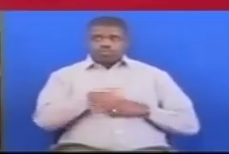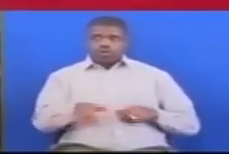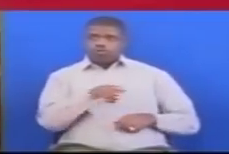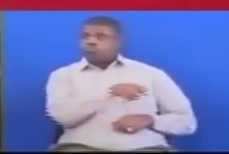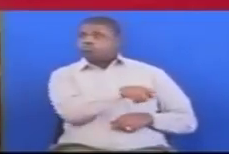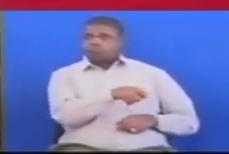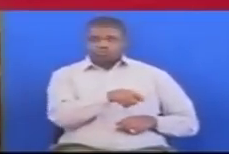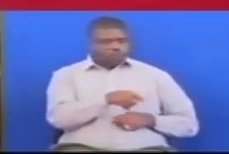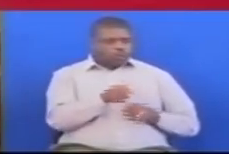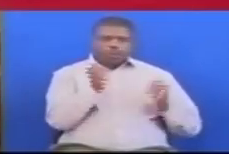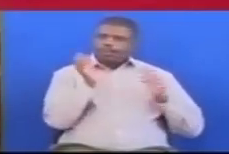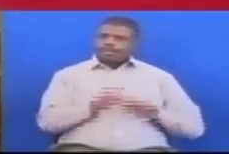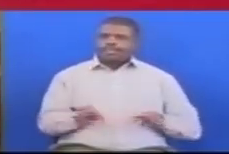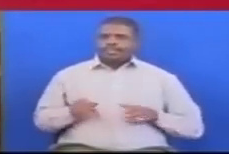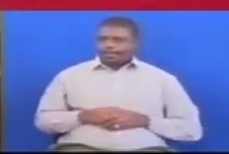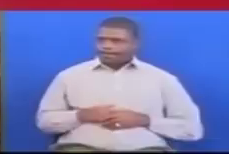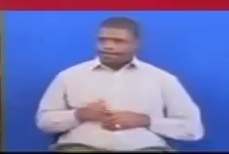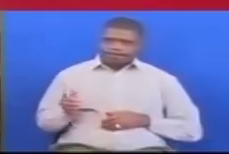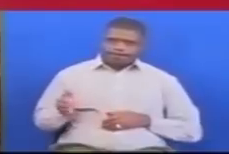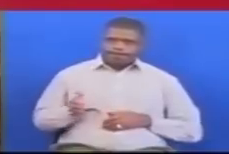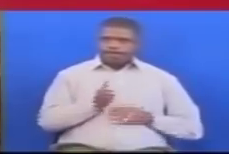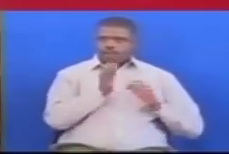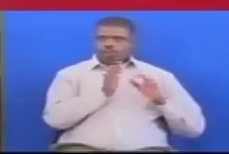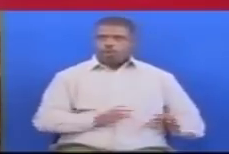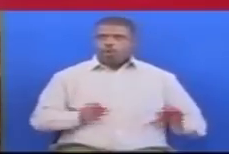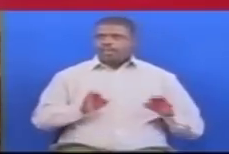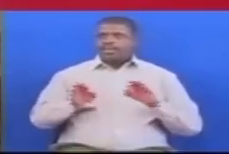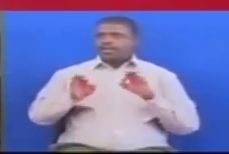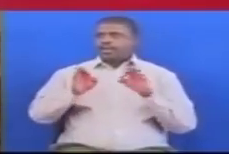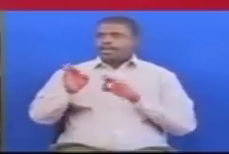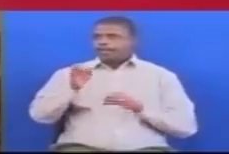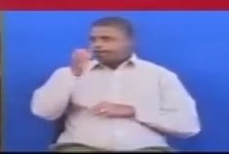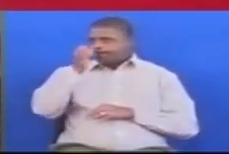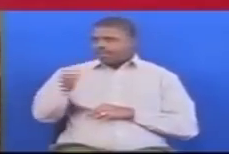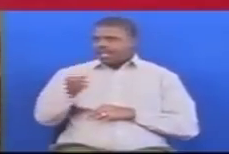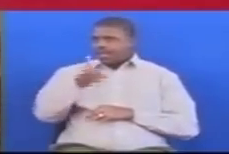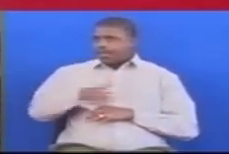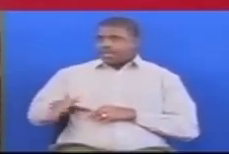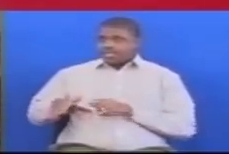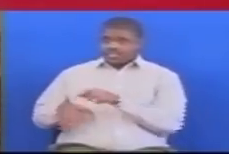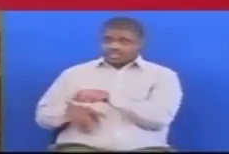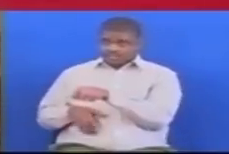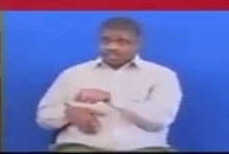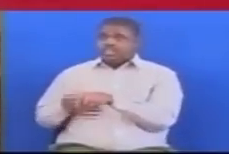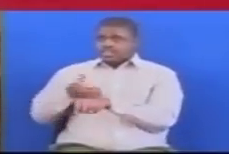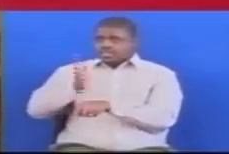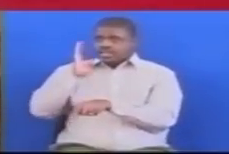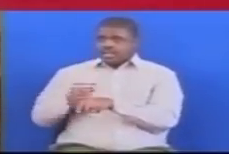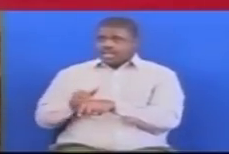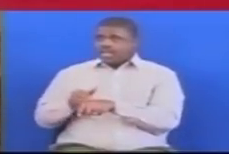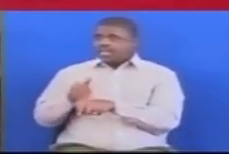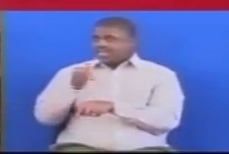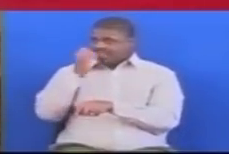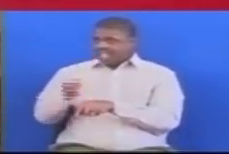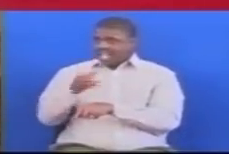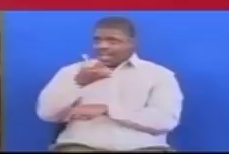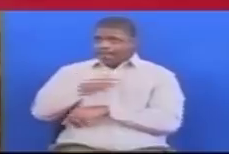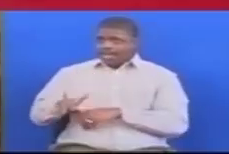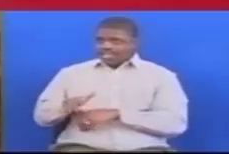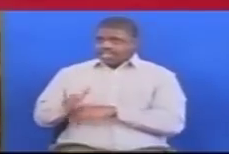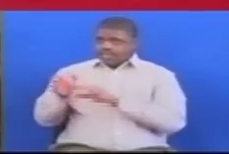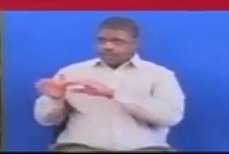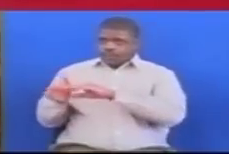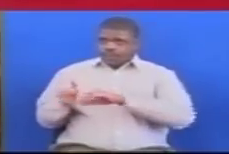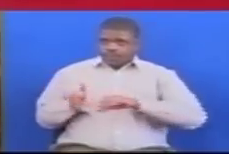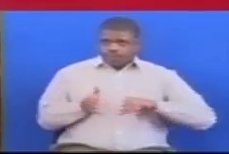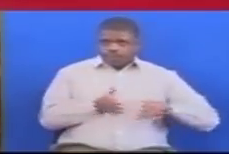umekamilika. Kuboresha miundombinu ya uondoaji maji taka. Mheshimiwa Mwenyekiti, serikali inatekeleza miradi ya uondoaji maji taka. Miradi hiyo